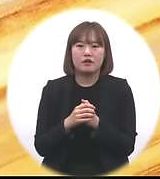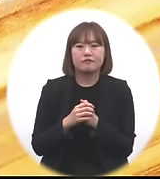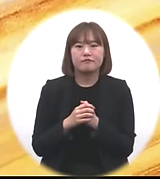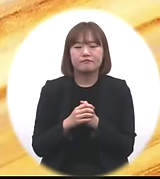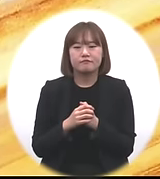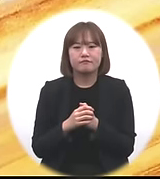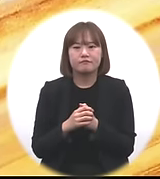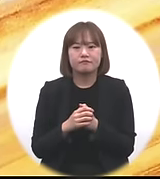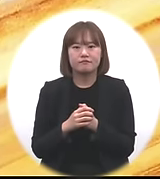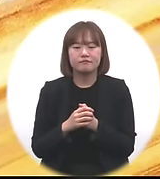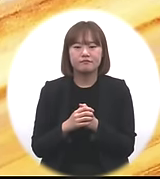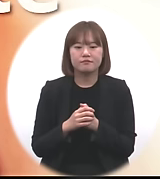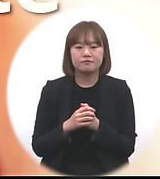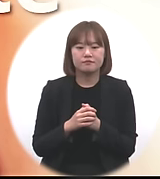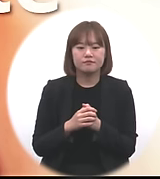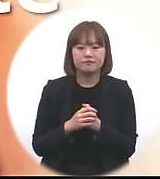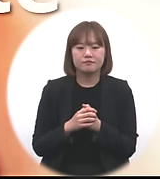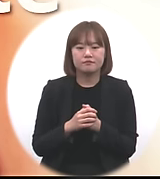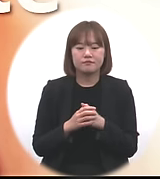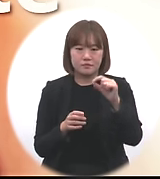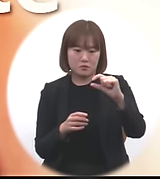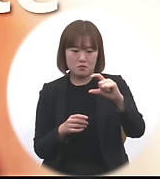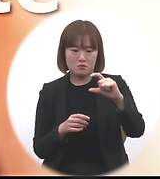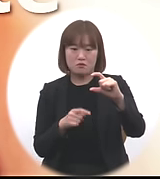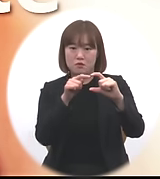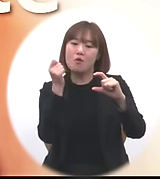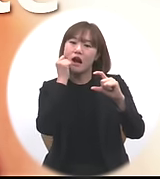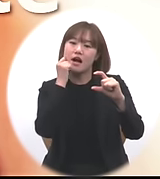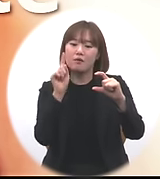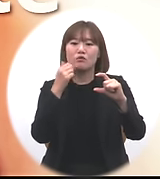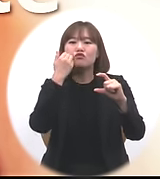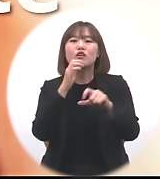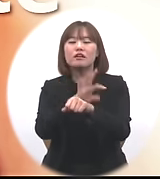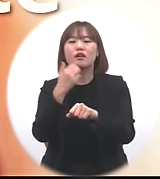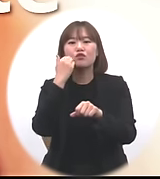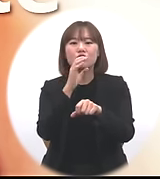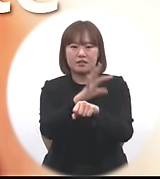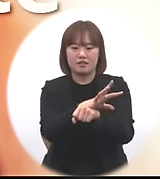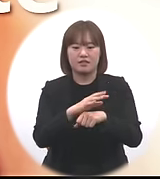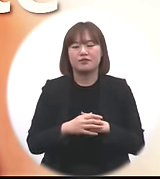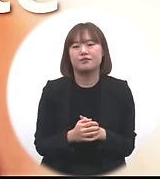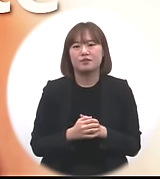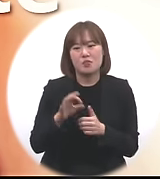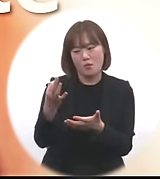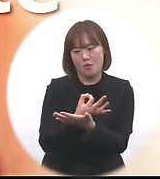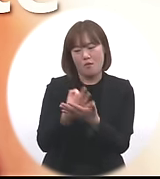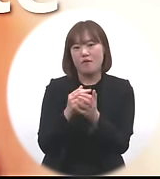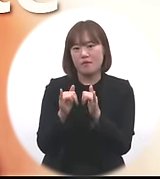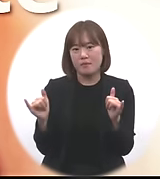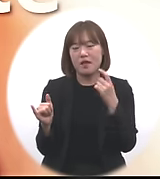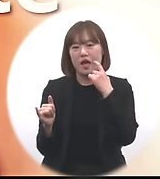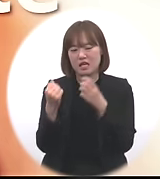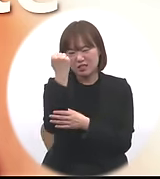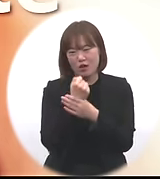설탕하고 탄수화물을 섞어놓은 거예요. 대표적인 게 이렇게 생긴 것들이죠. 저 제법 비싸단 말이죠. 누가 사줄까요?